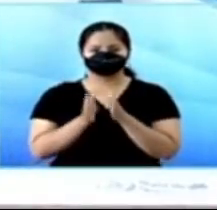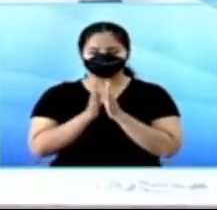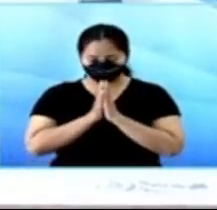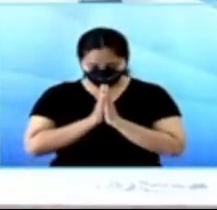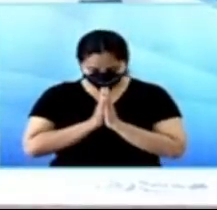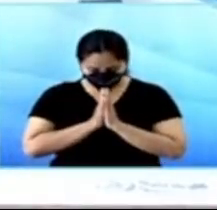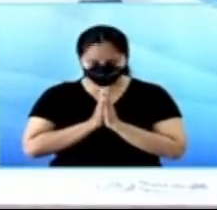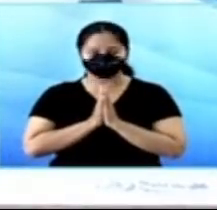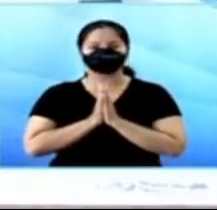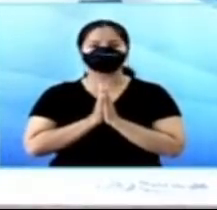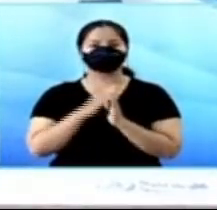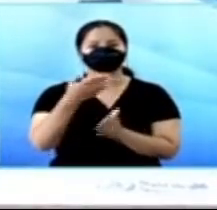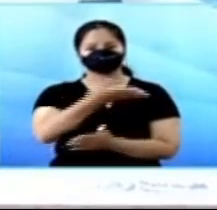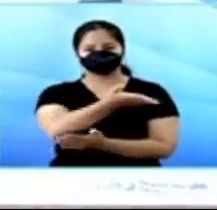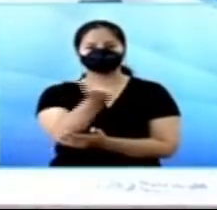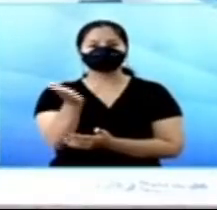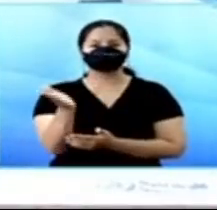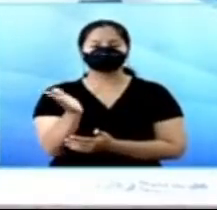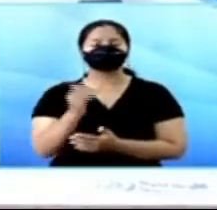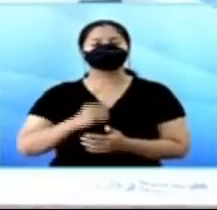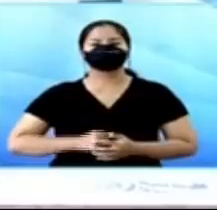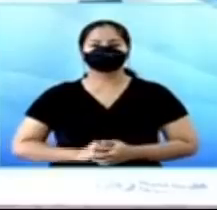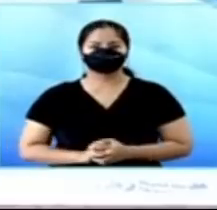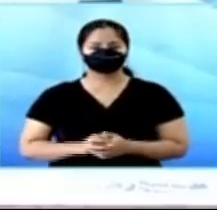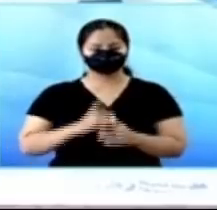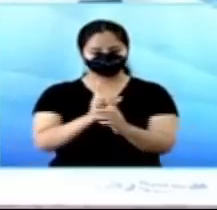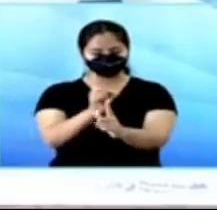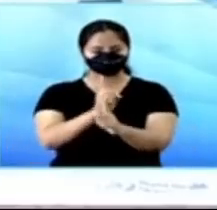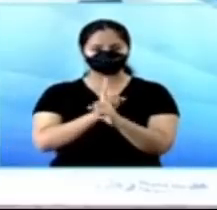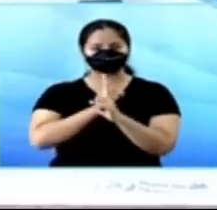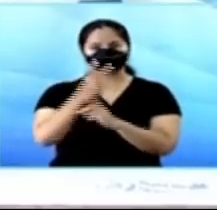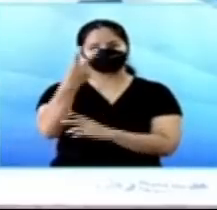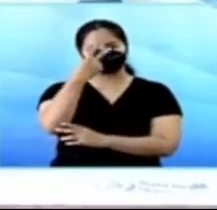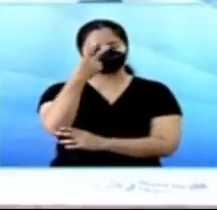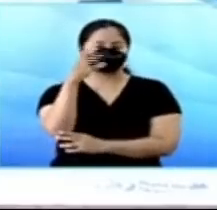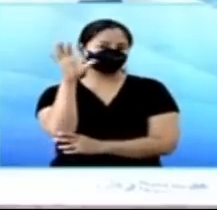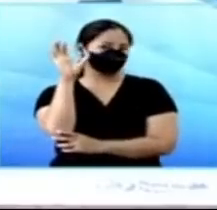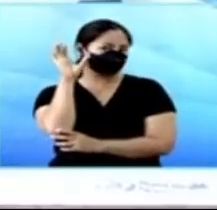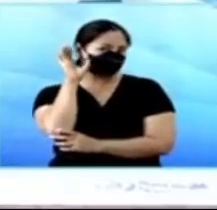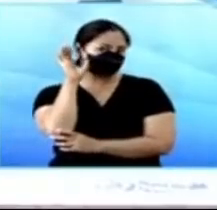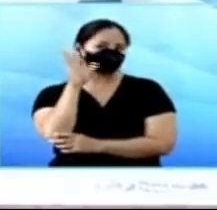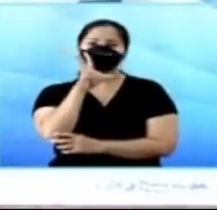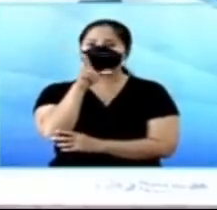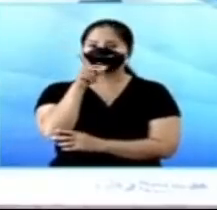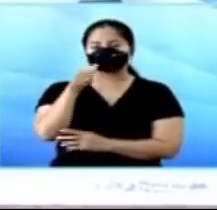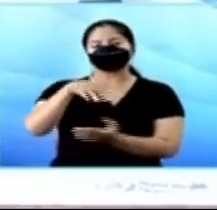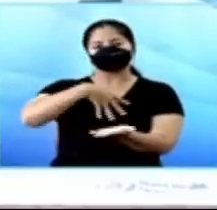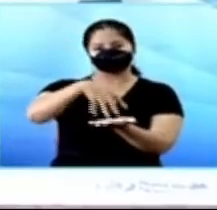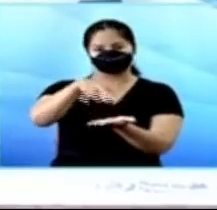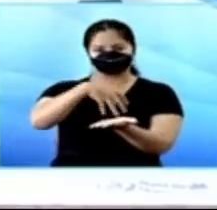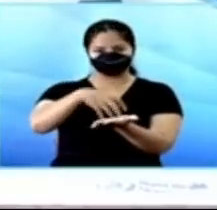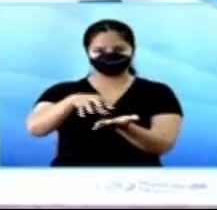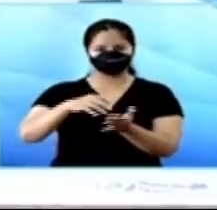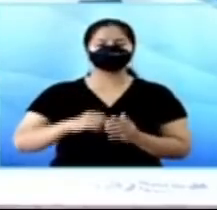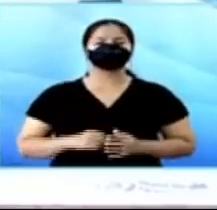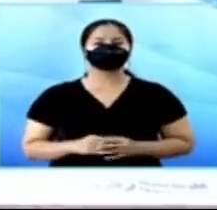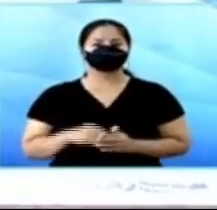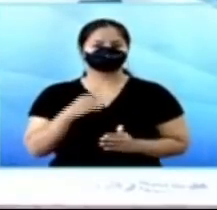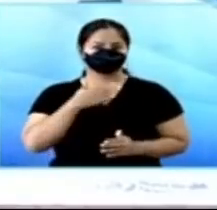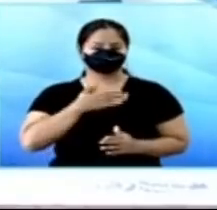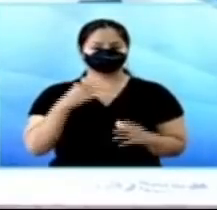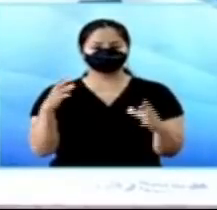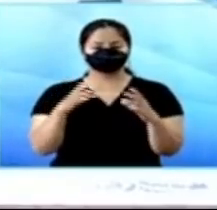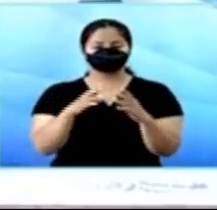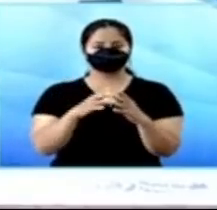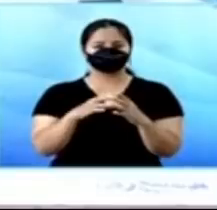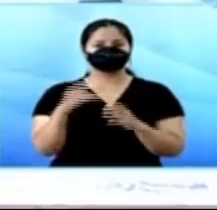สบายดีบรรดาท่านที่กำลังติดตามรับชมและรับฟังการถ่ายทอดสดการแถลงข่าวของคณะเฉพาะกิ